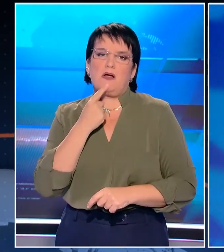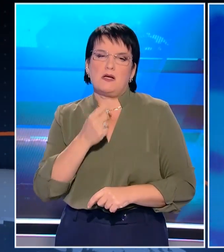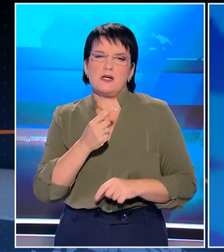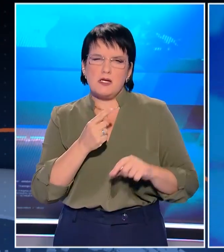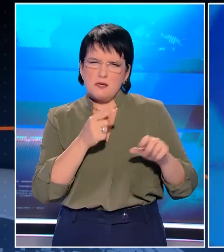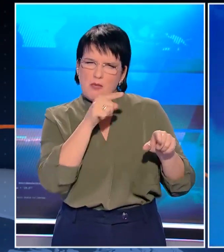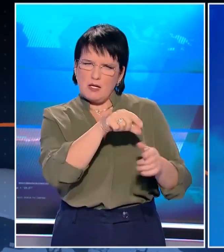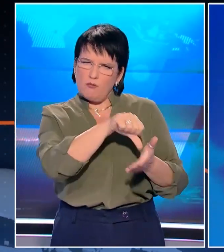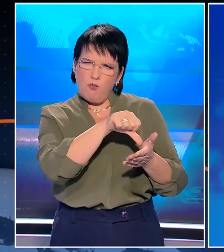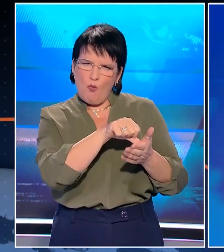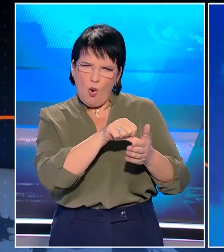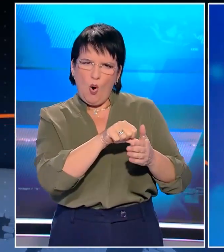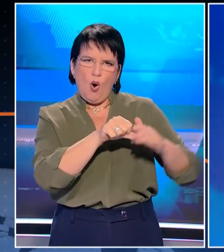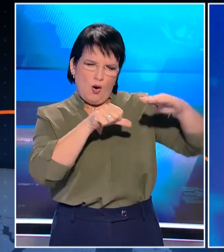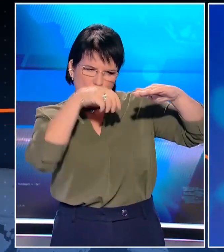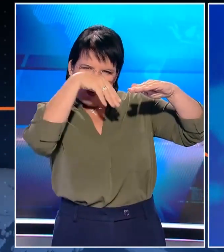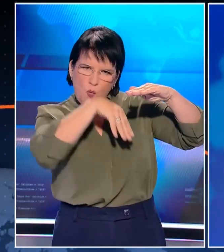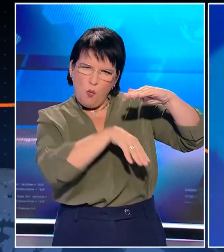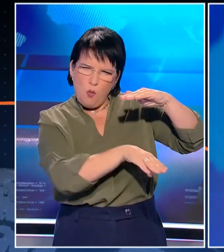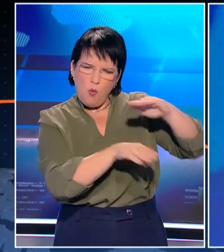Υπότιτλοι AUTHORWAVE